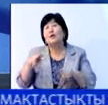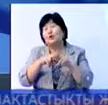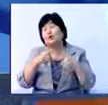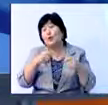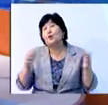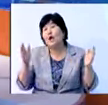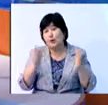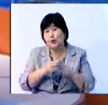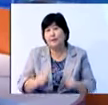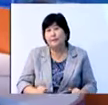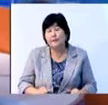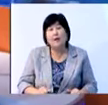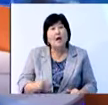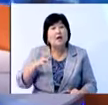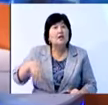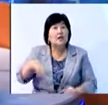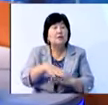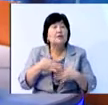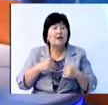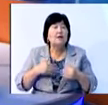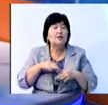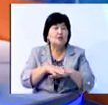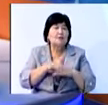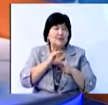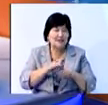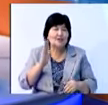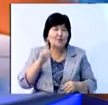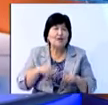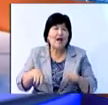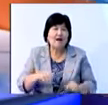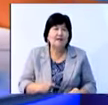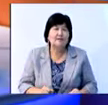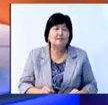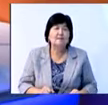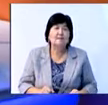үйі. Еліміз аман, жұртымыз тыныш болсын ағай.